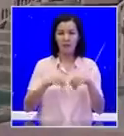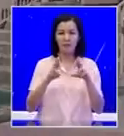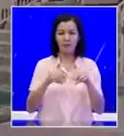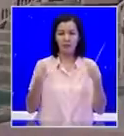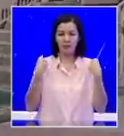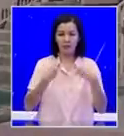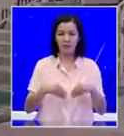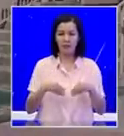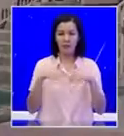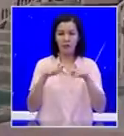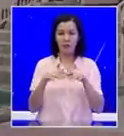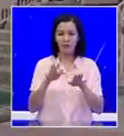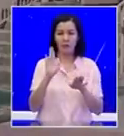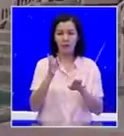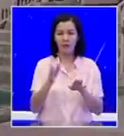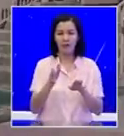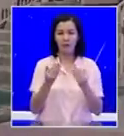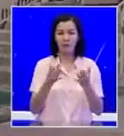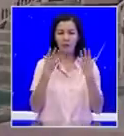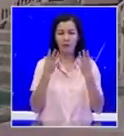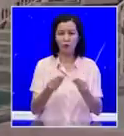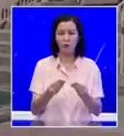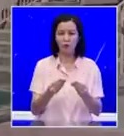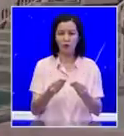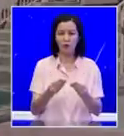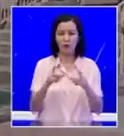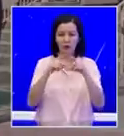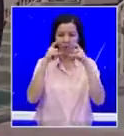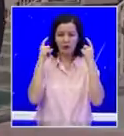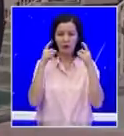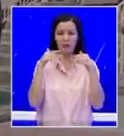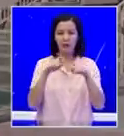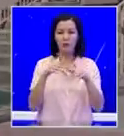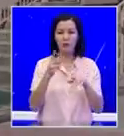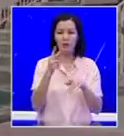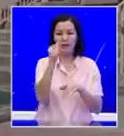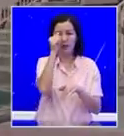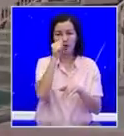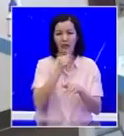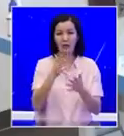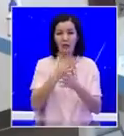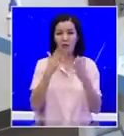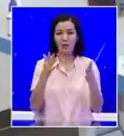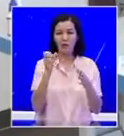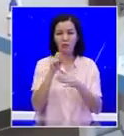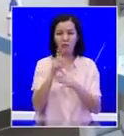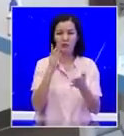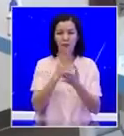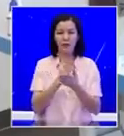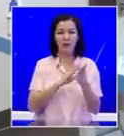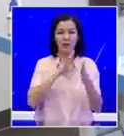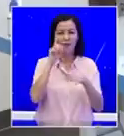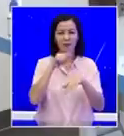тігумен айланысады. Бүгінгі күннің өзінде осы маска тігуге 2 айға объемы бар. Тігіншілер таңғы